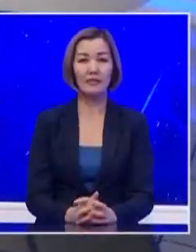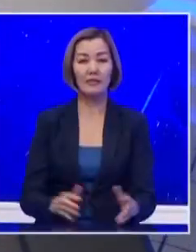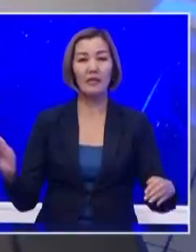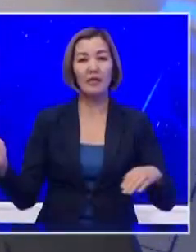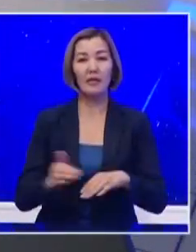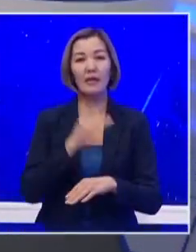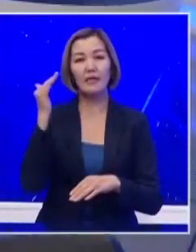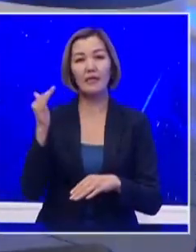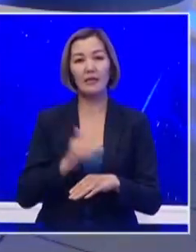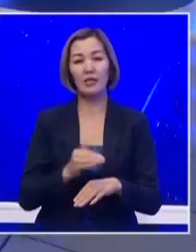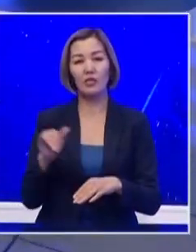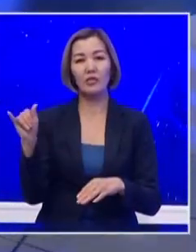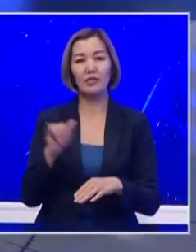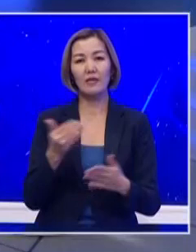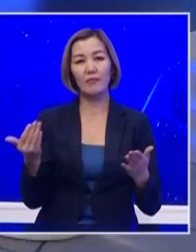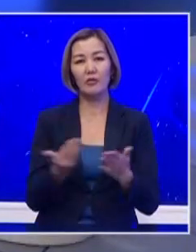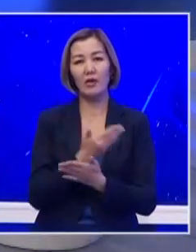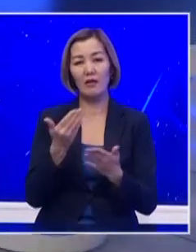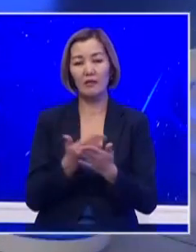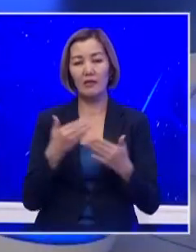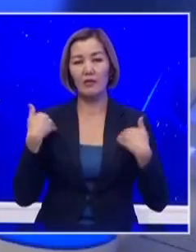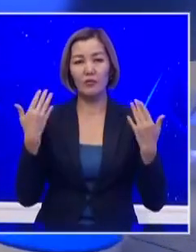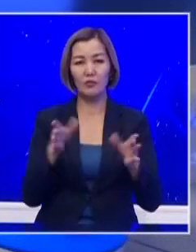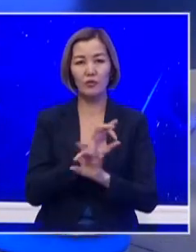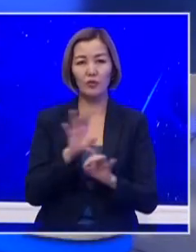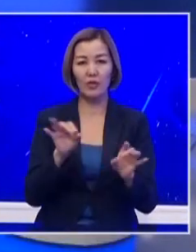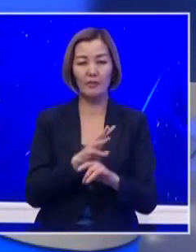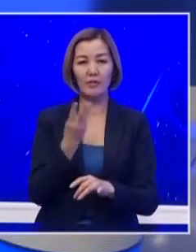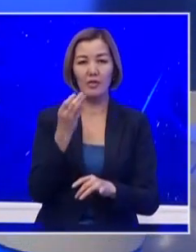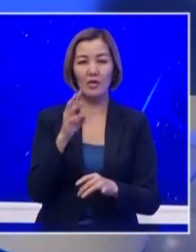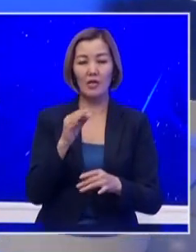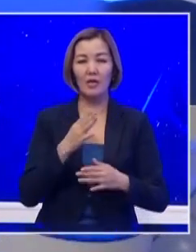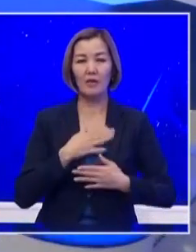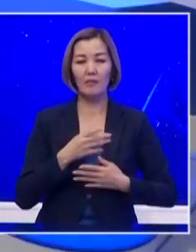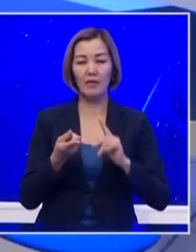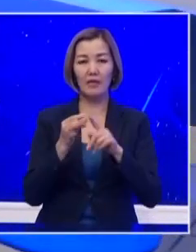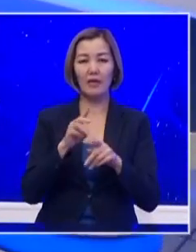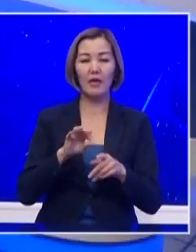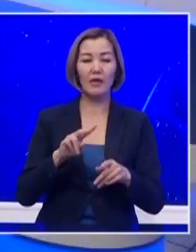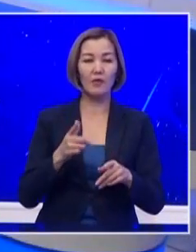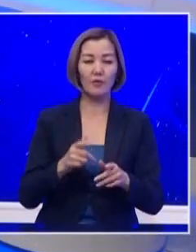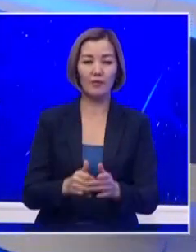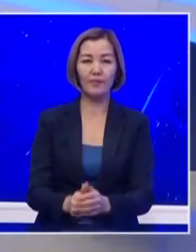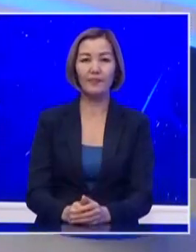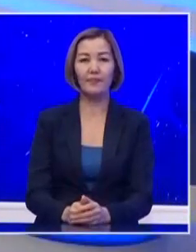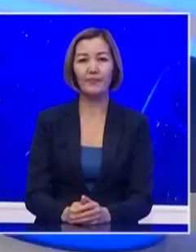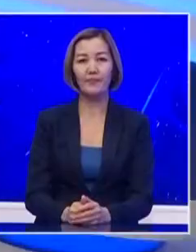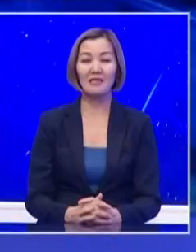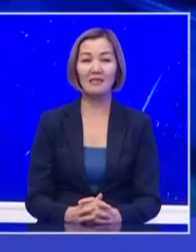Hayırlı geç, kadırmendi görmen, Jetsu arnası tikelei eferinde qorıntı jañalıqtar. Studiyada men Şalqar Nurmuhammed, surda durmada ärtesim Aygül Jumaş